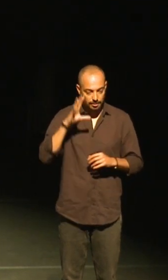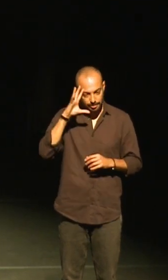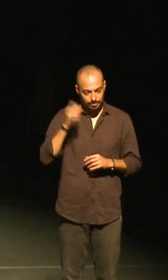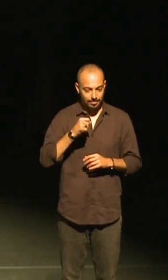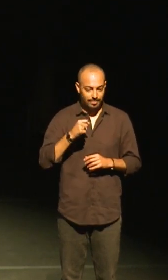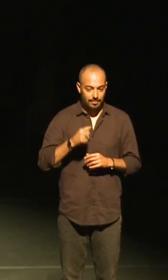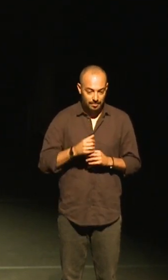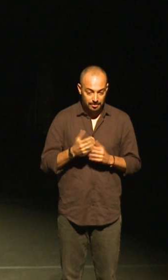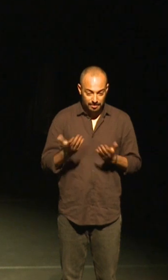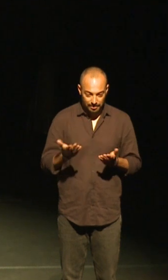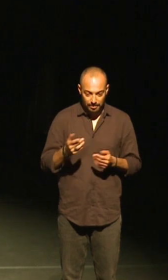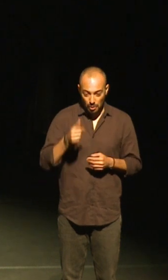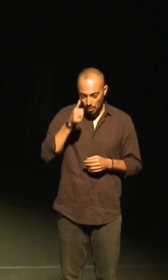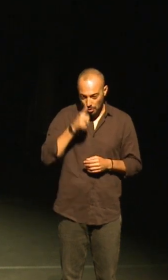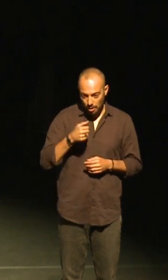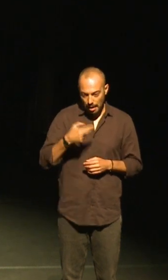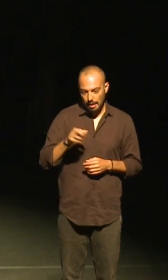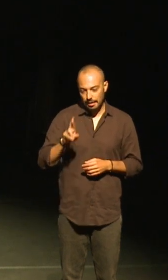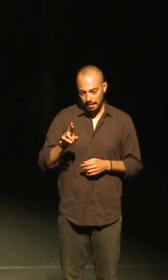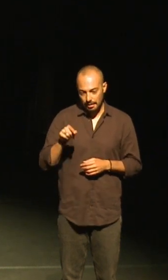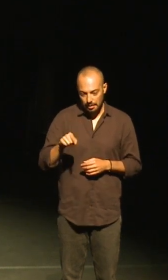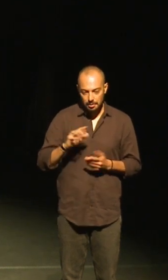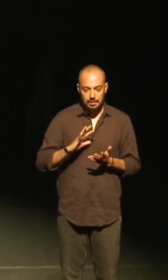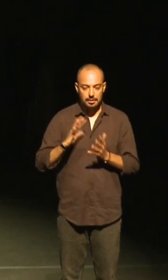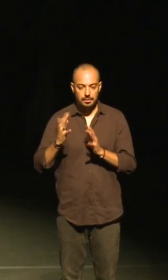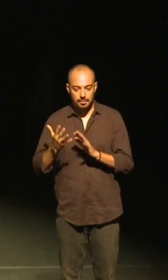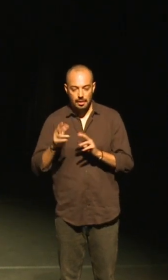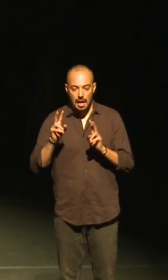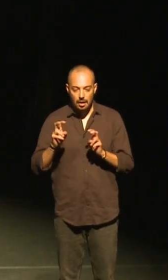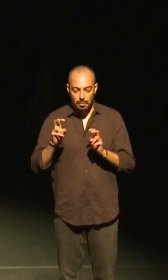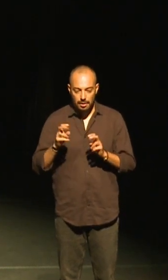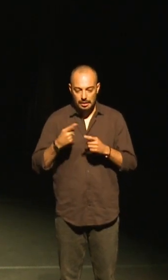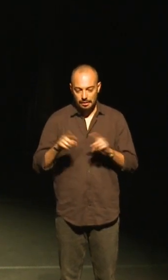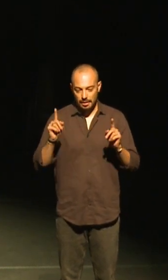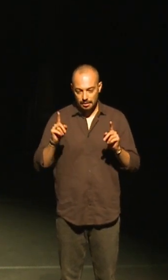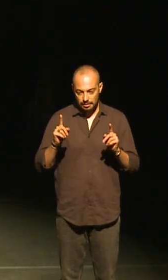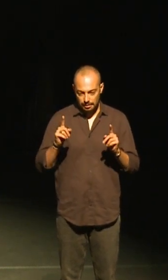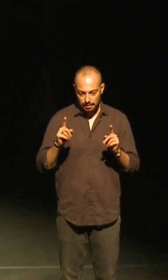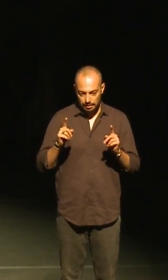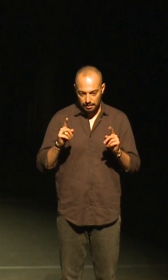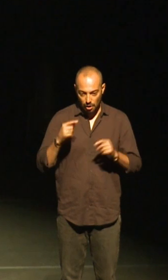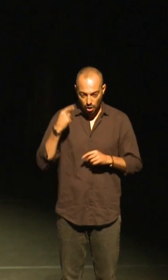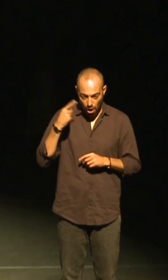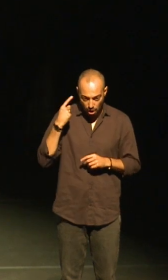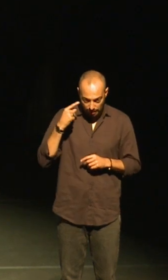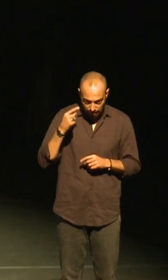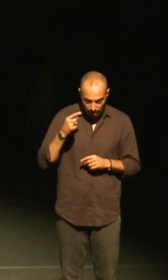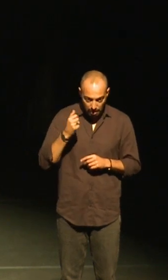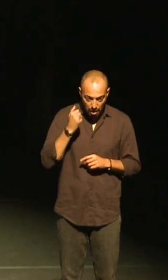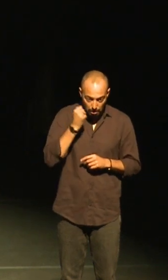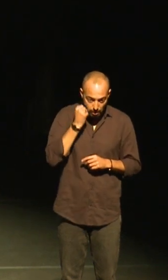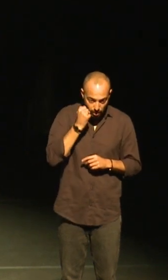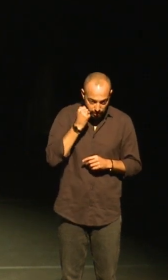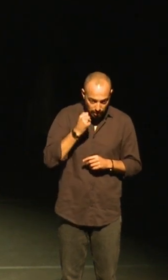e poi è successo che mi hanno trasferito a Mosca posto non facilissimo come potete immaginare Ma avevo